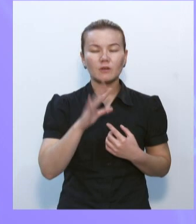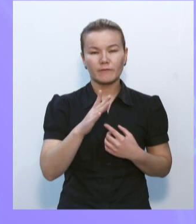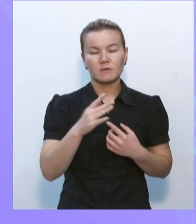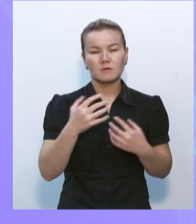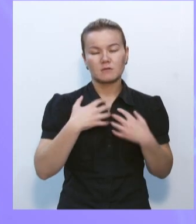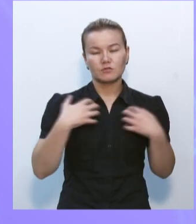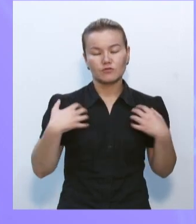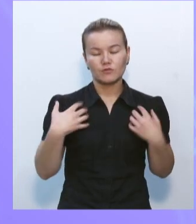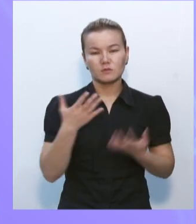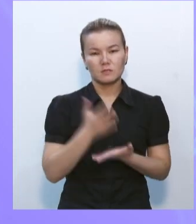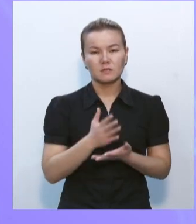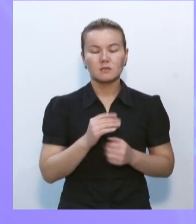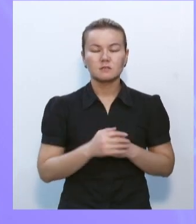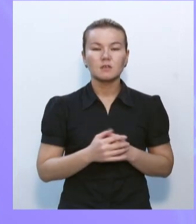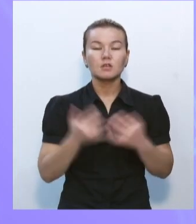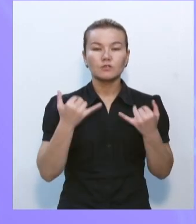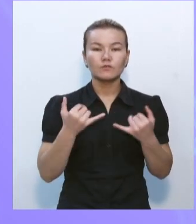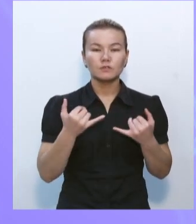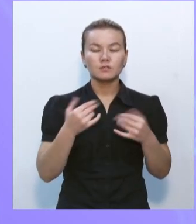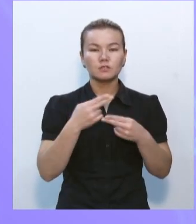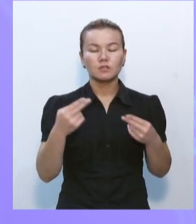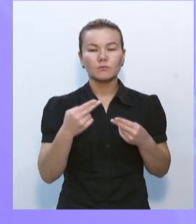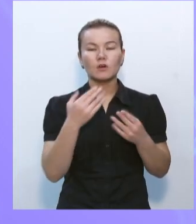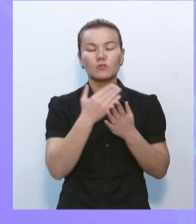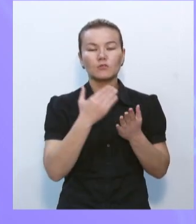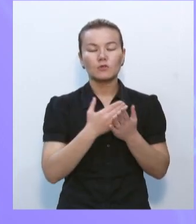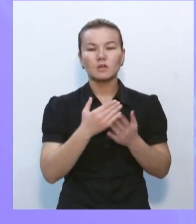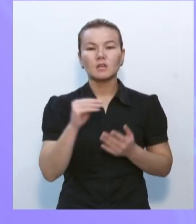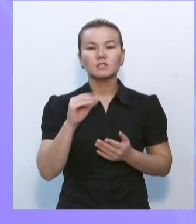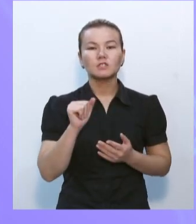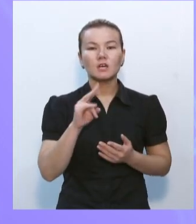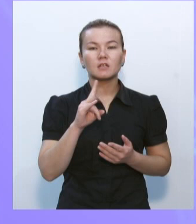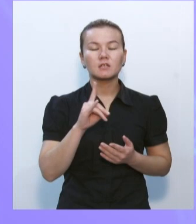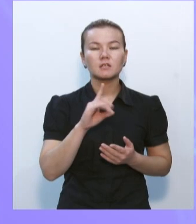Биздин бүгүнкү тема жаныбарлар деп аталат.